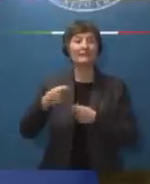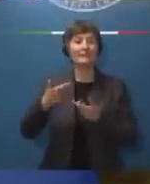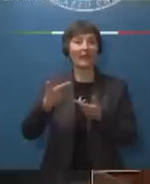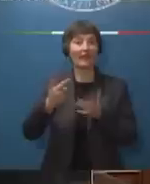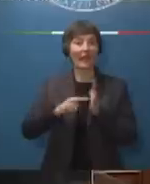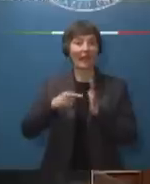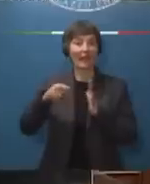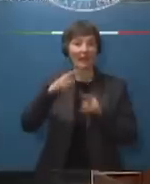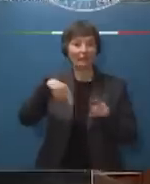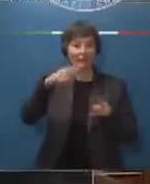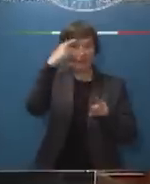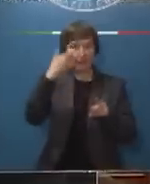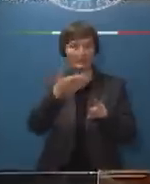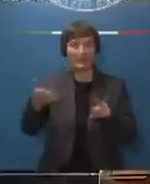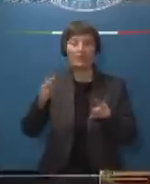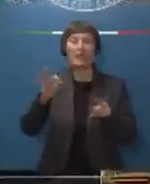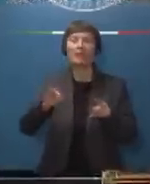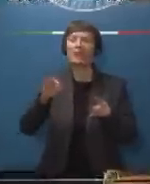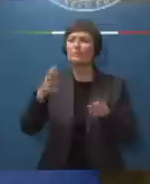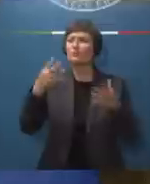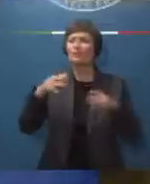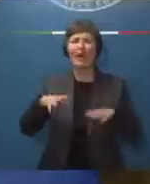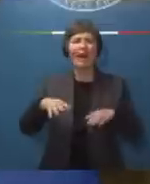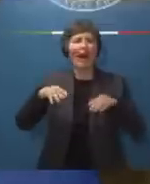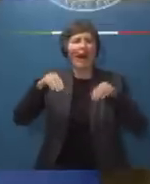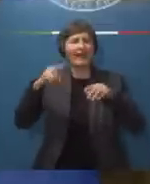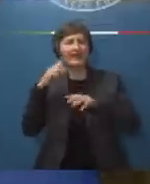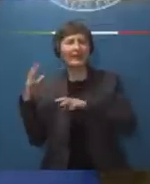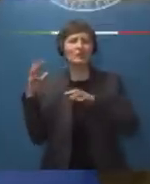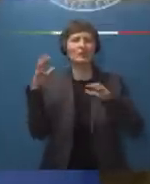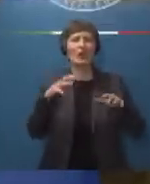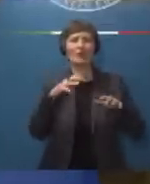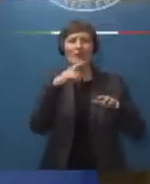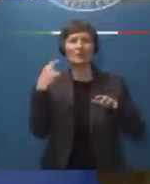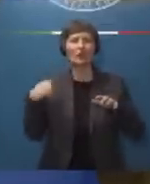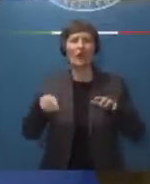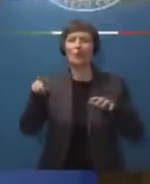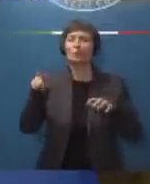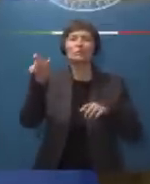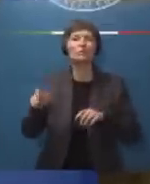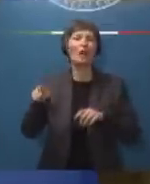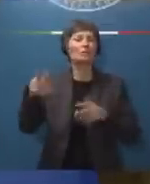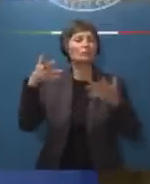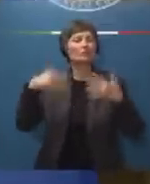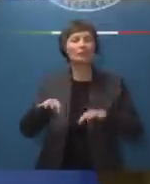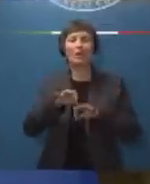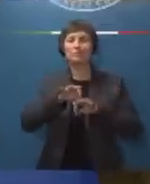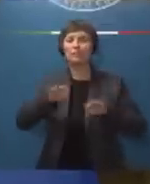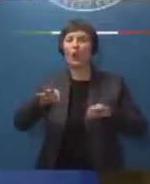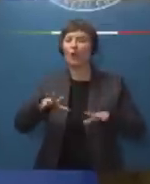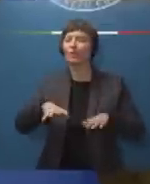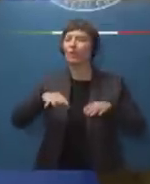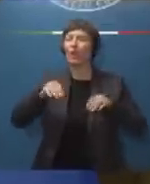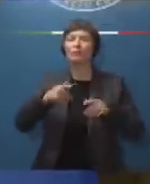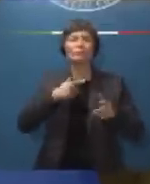giorni dell'invasione russa ha rappresentato in ogni sede istituzionale possibile il